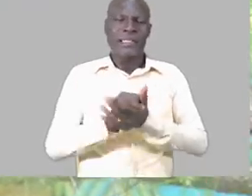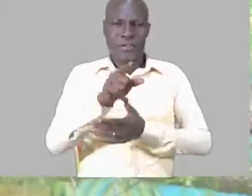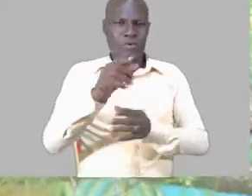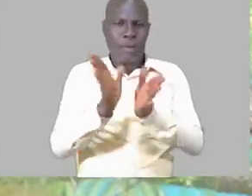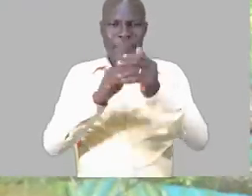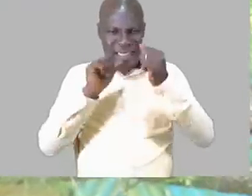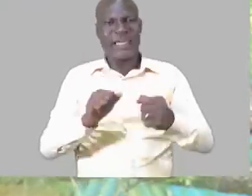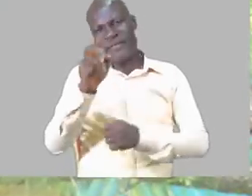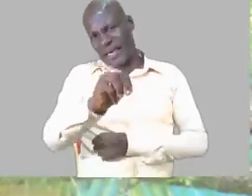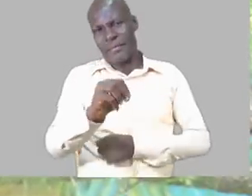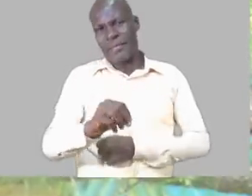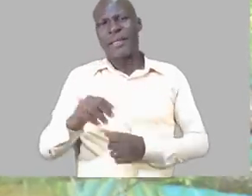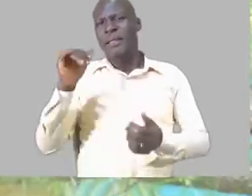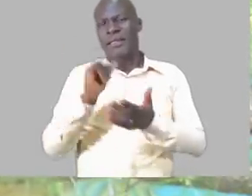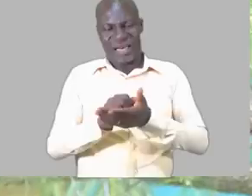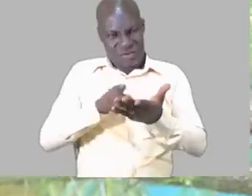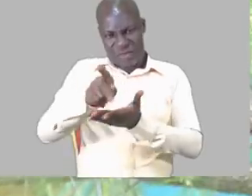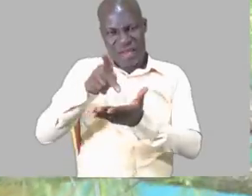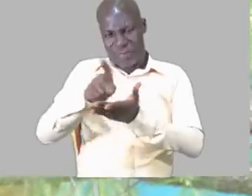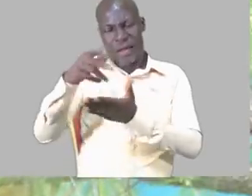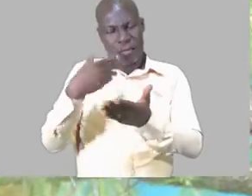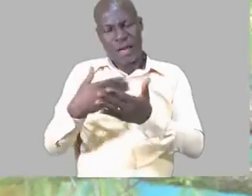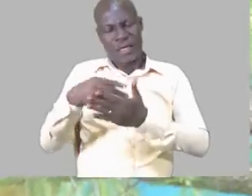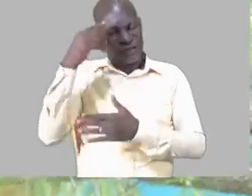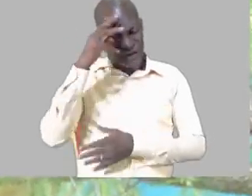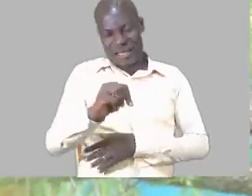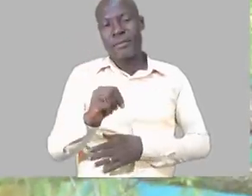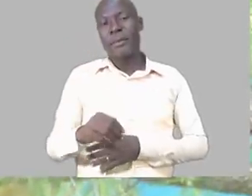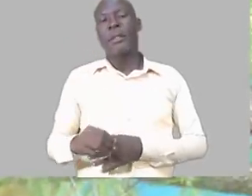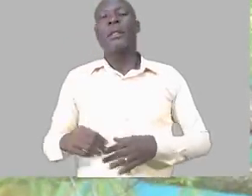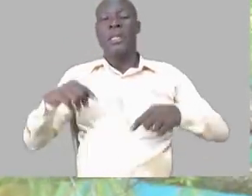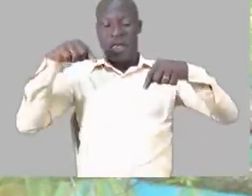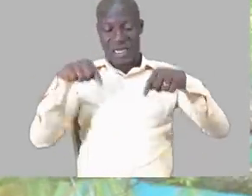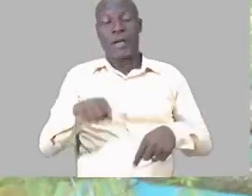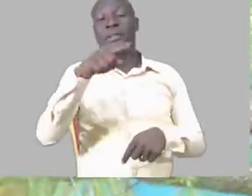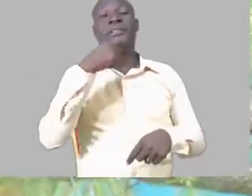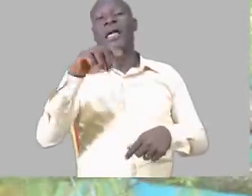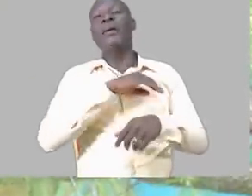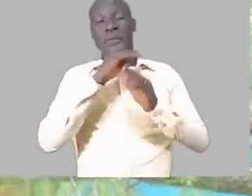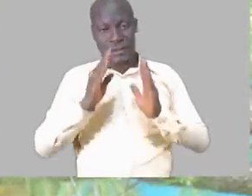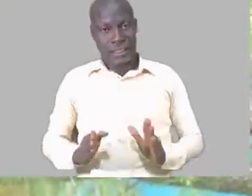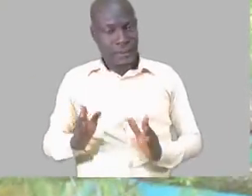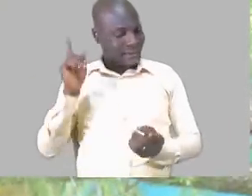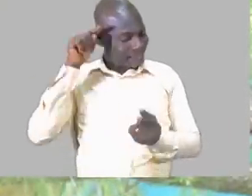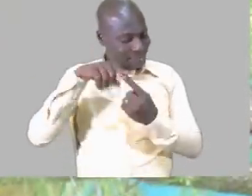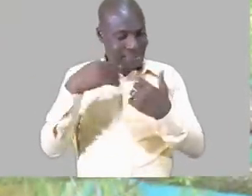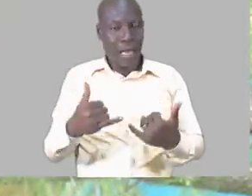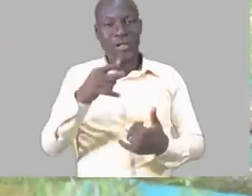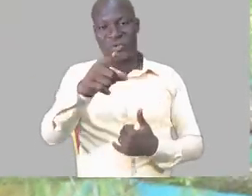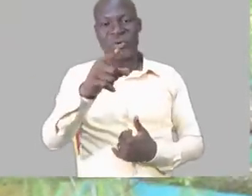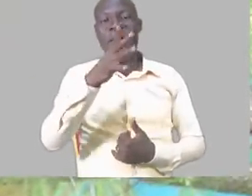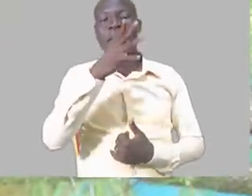die na mo akotuatua sika de ama wo mo enti ene wuso yo kristo ni adibesi ene no wono maame ya